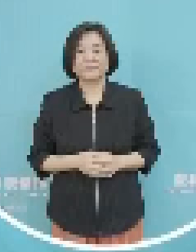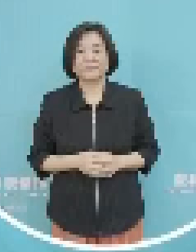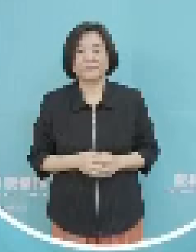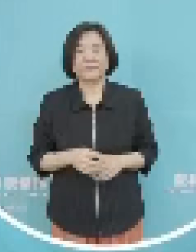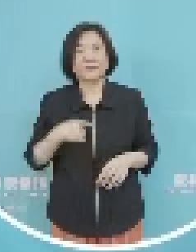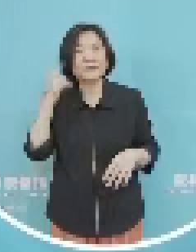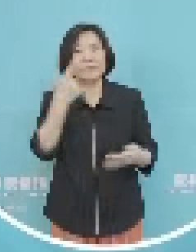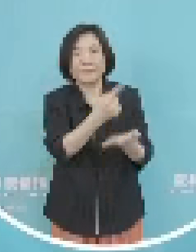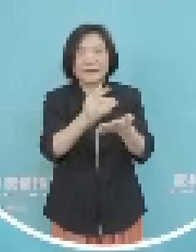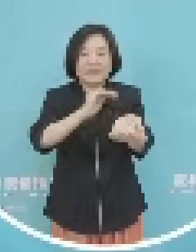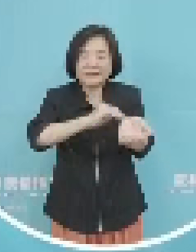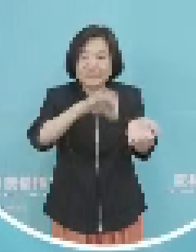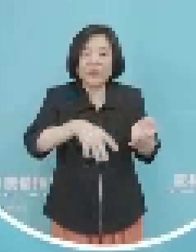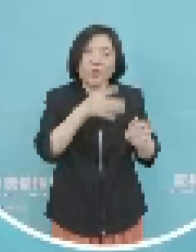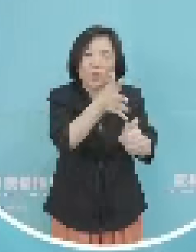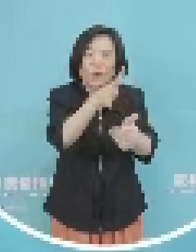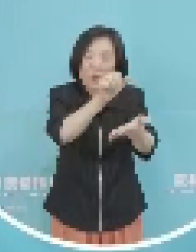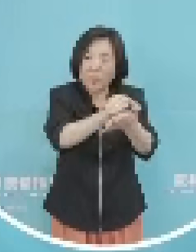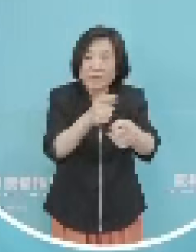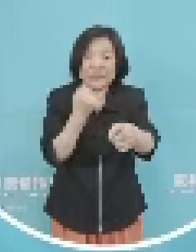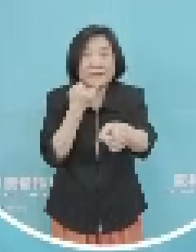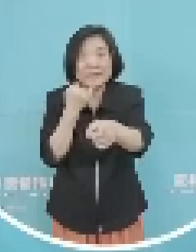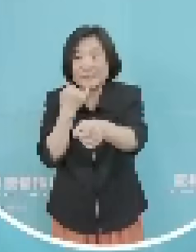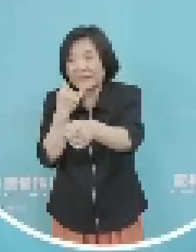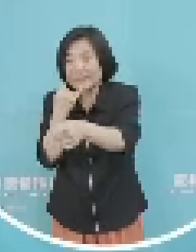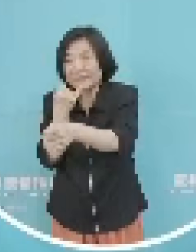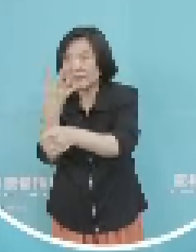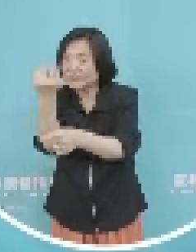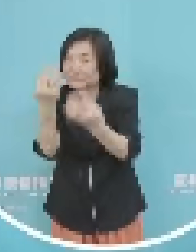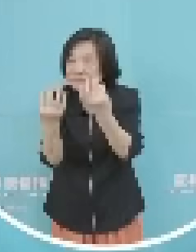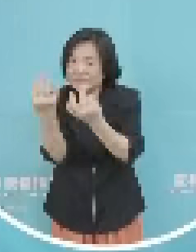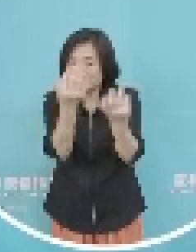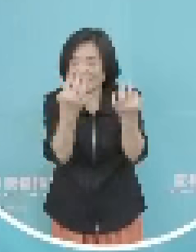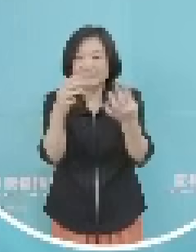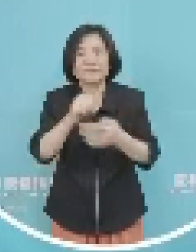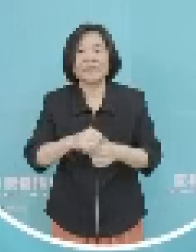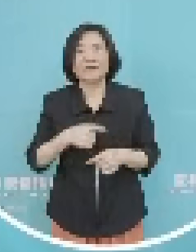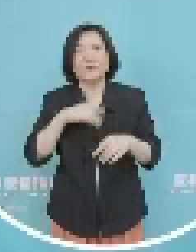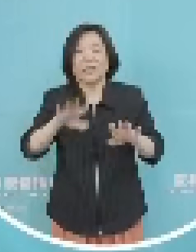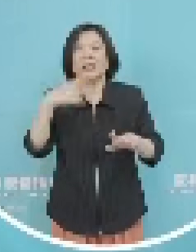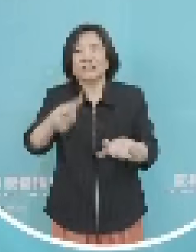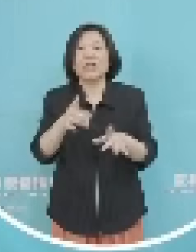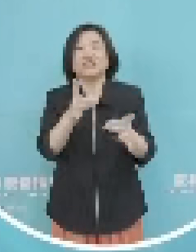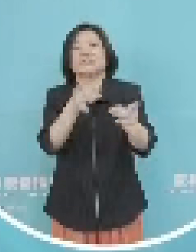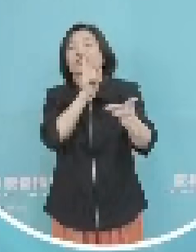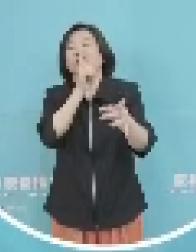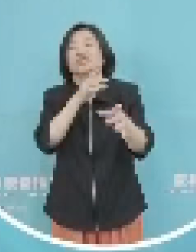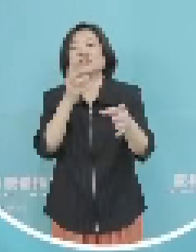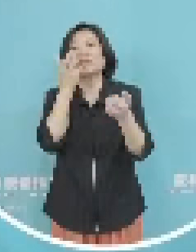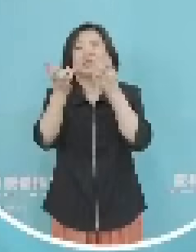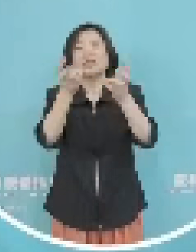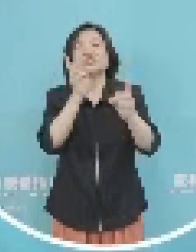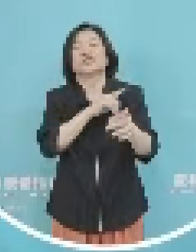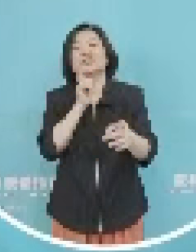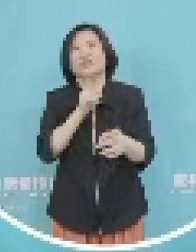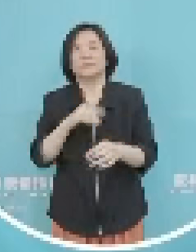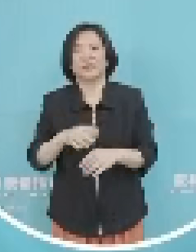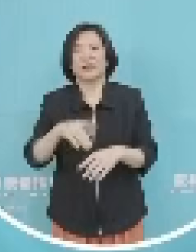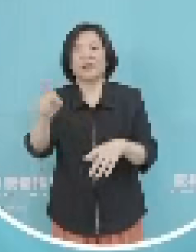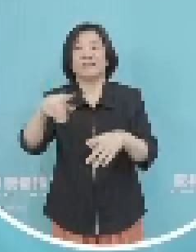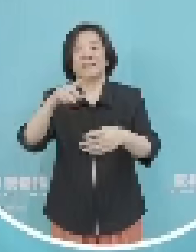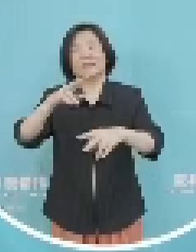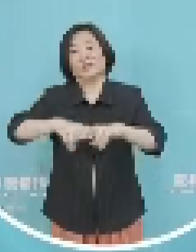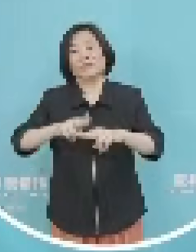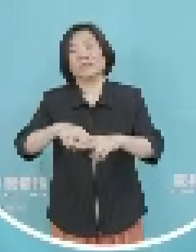一个每个医院去问数字来的。这个事情是这样的，不用再口水战了的。我刚刚还是那句话，不要坐在办